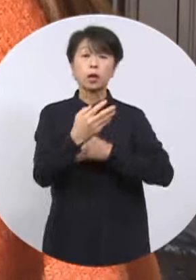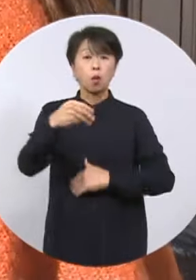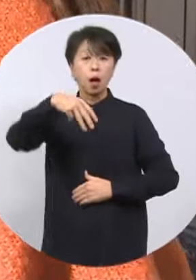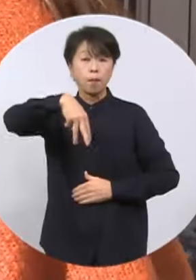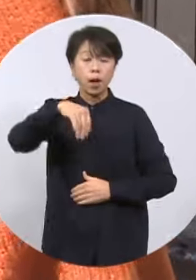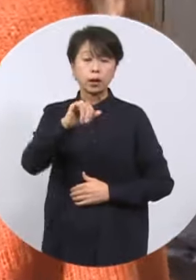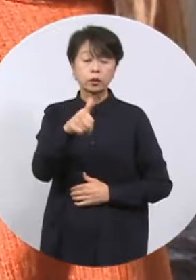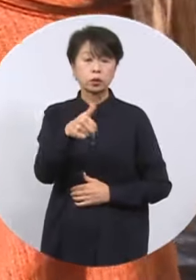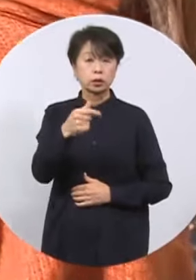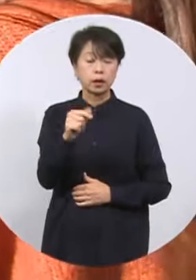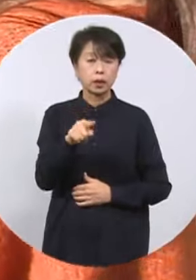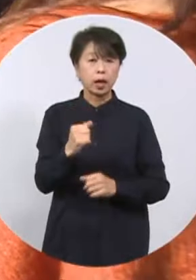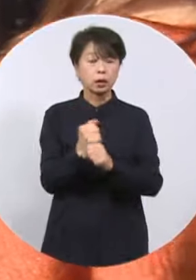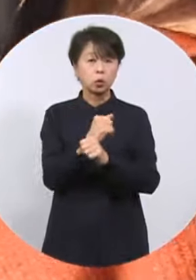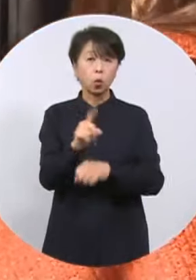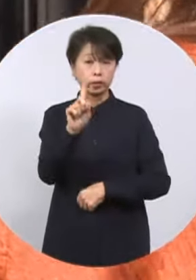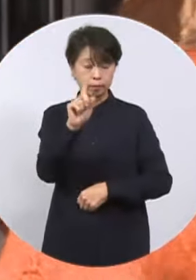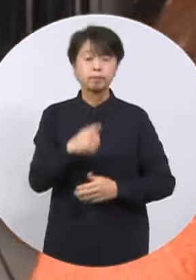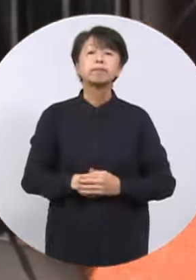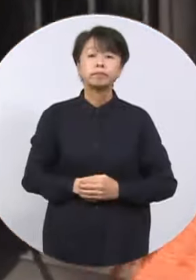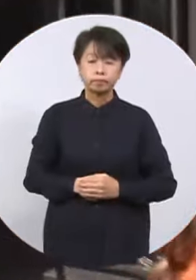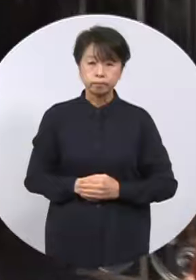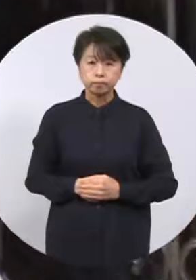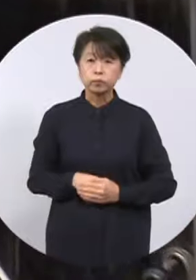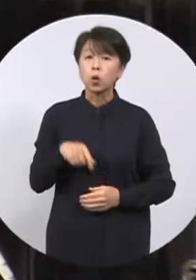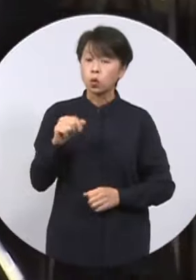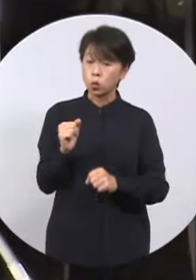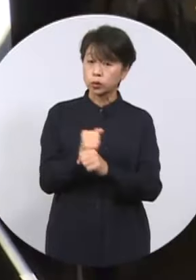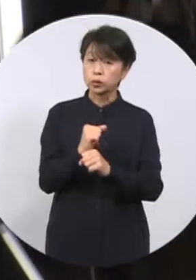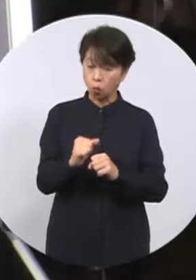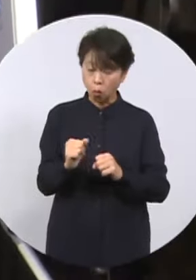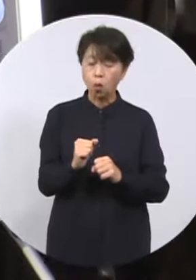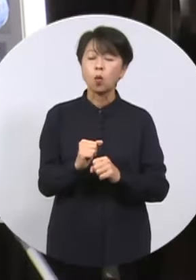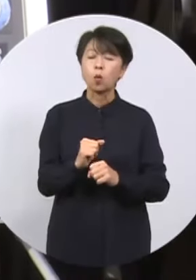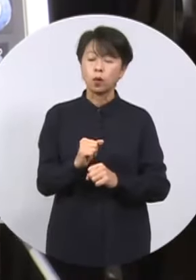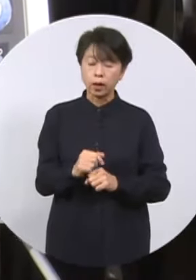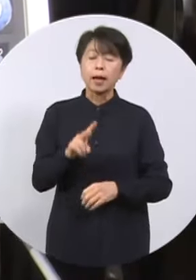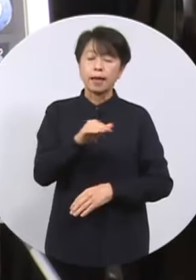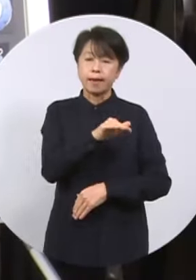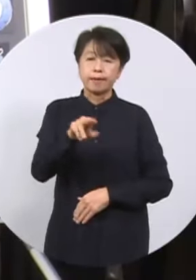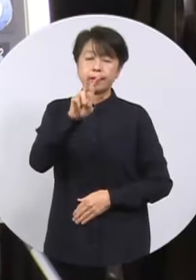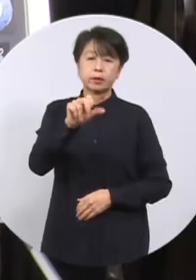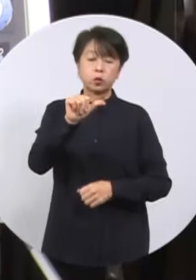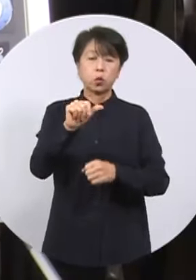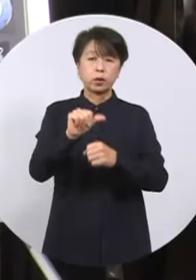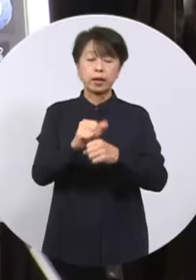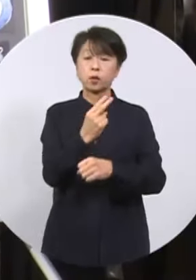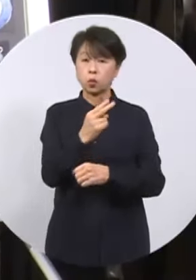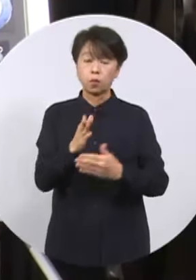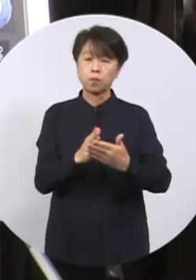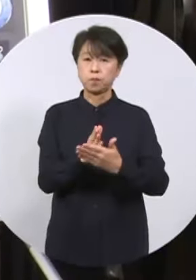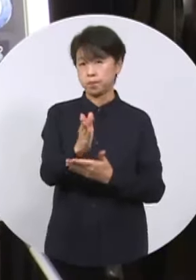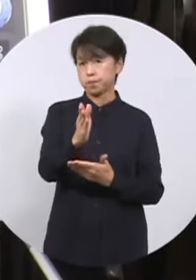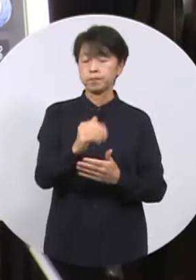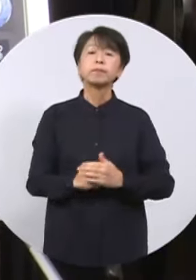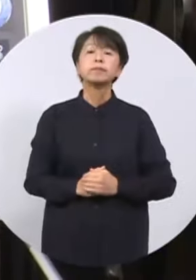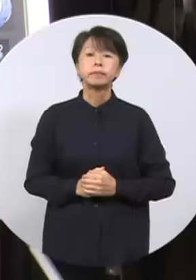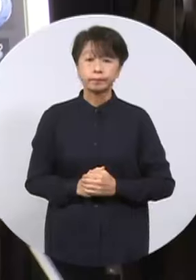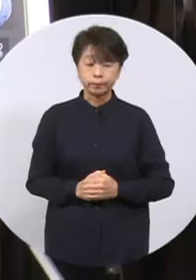ものなのか改めて教えてください。 はい、藤沢マイスター事業は平成25年度から始まったものになりま